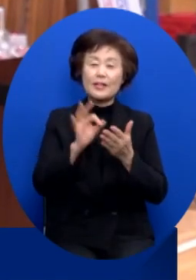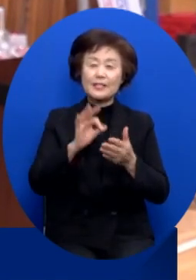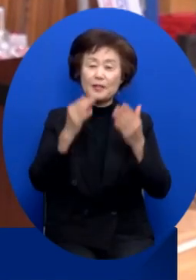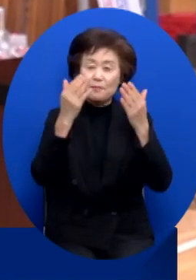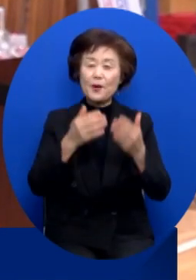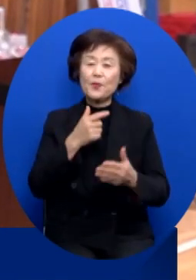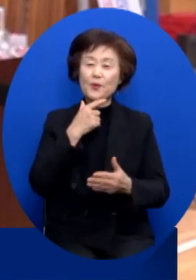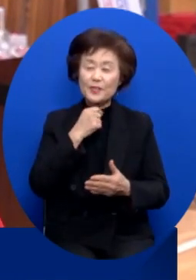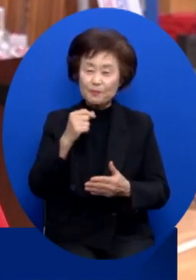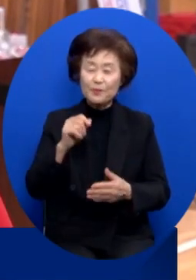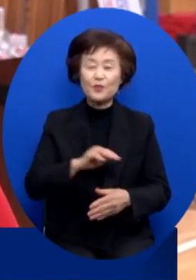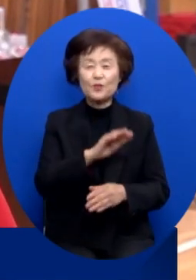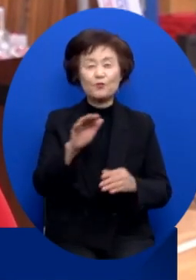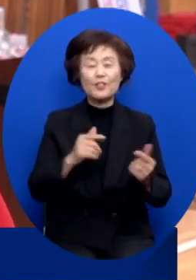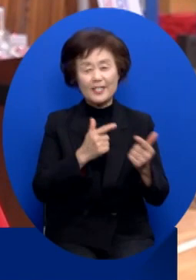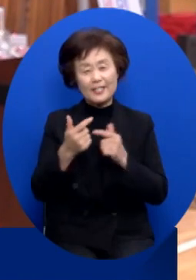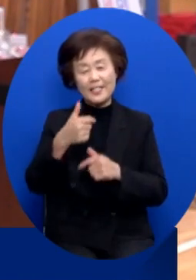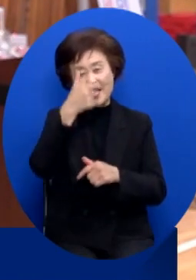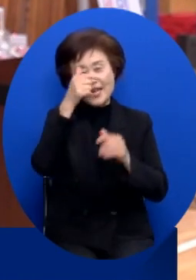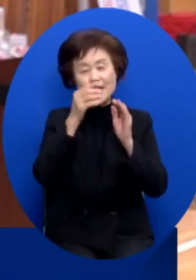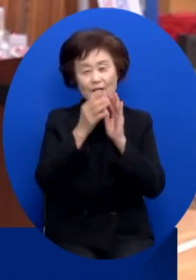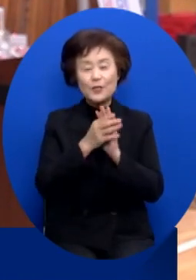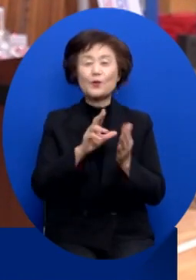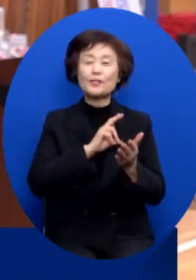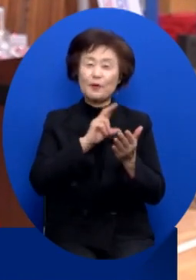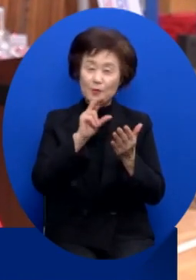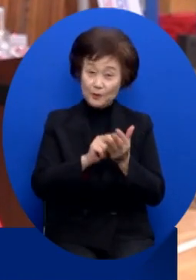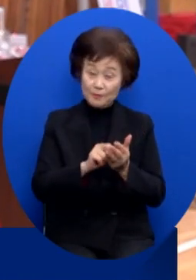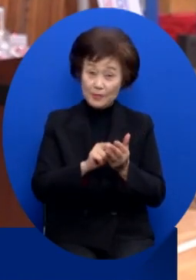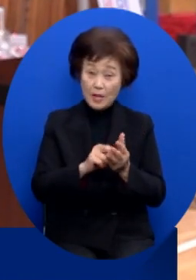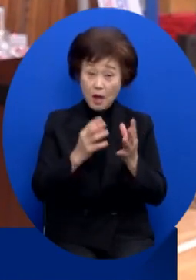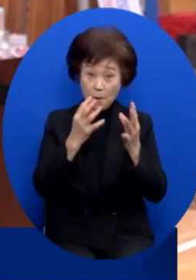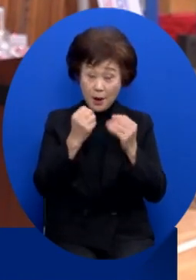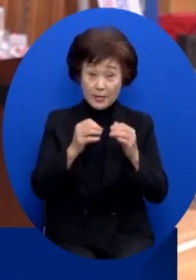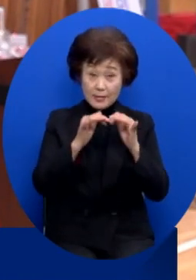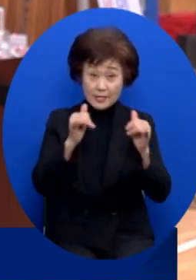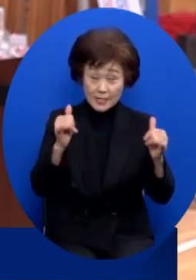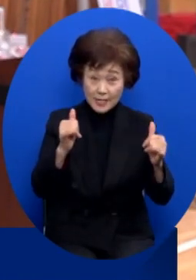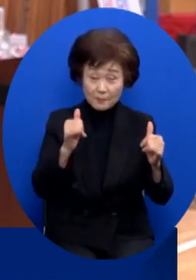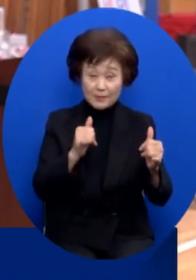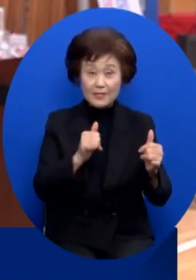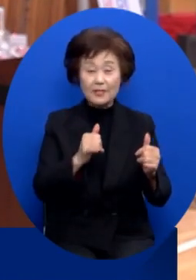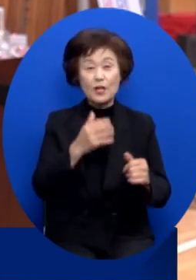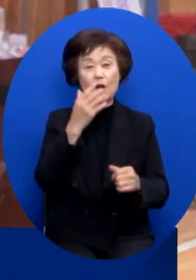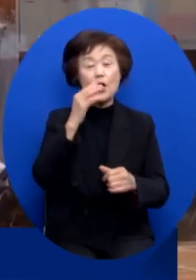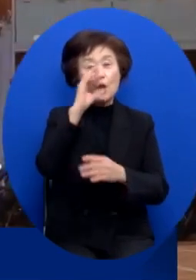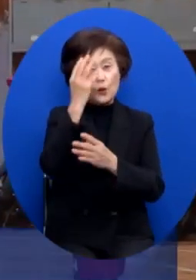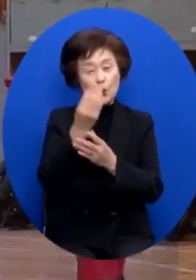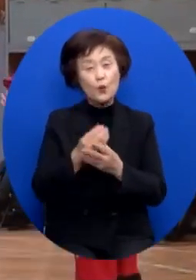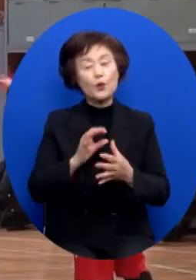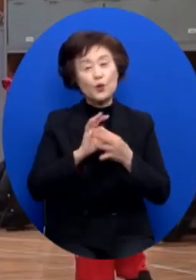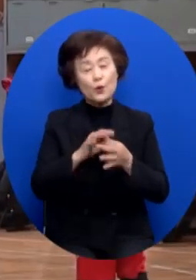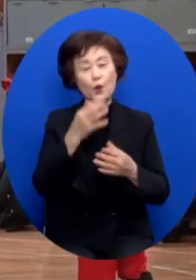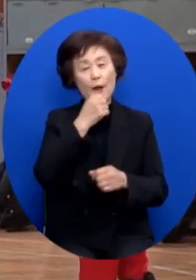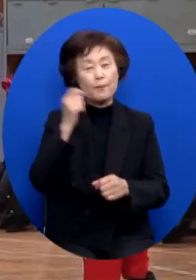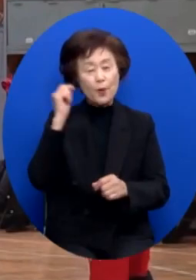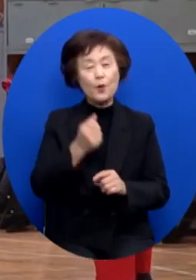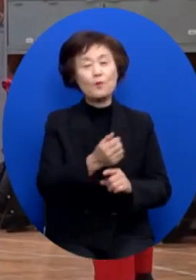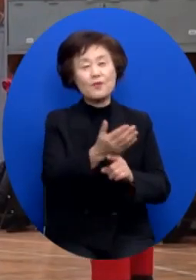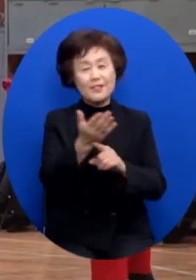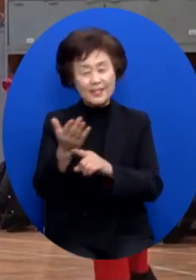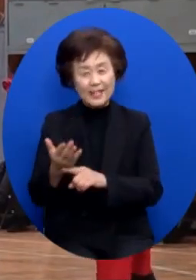기도 제목입니다 앞으로 더 많은 사람들에게 농구를 통해서 복음을 전하는 농구 전도사 되겠습니다 CTS